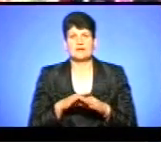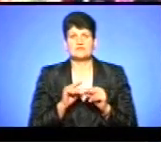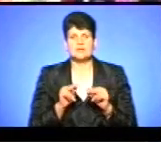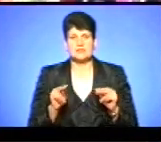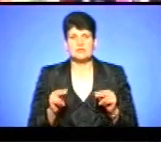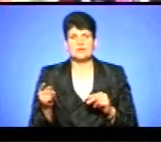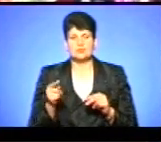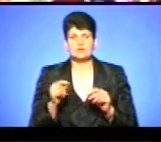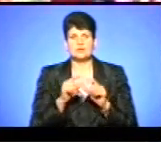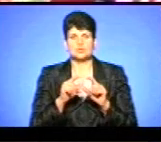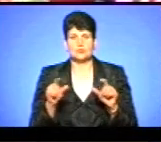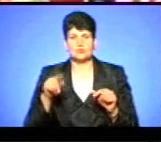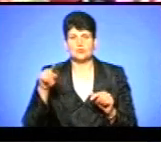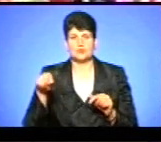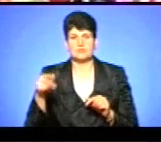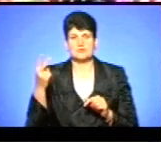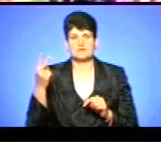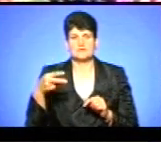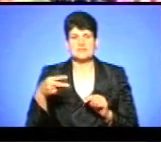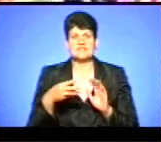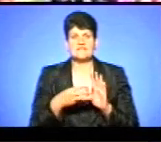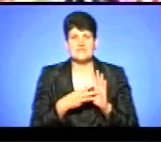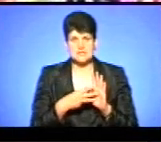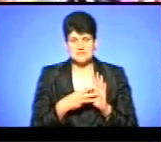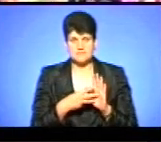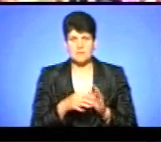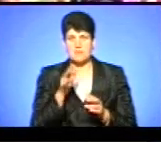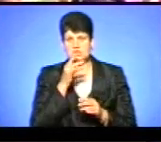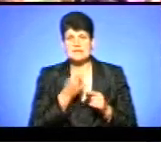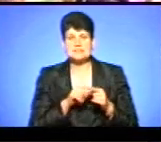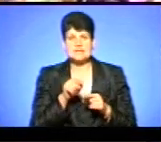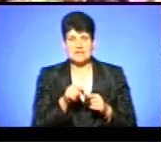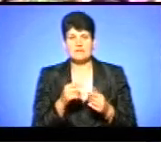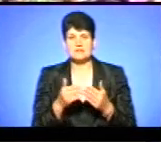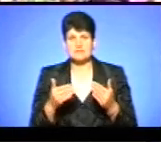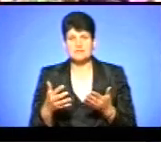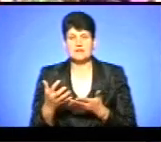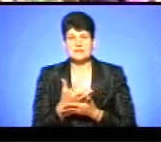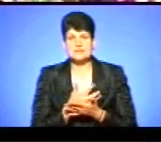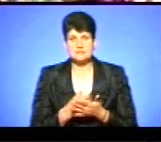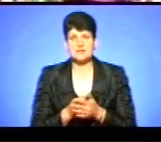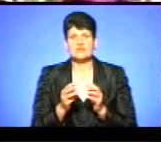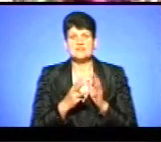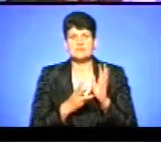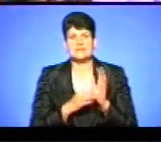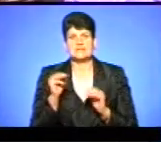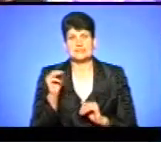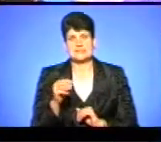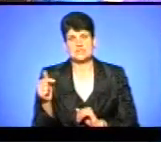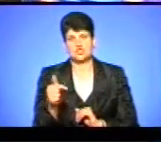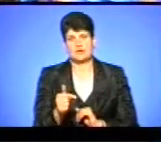Тернопільської загальноосвітньої школи номер 28. Під час цієї вистави вдалося зібрати 18 тисяч гривень.